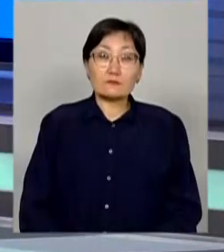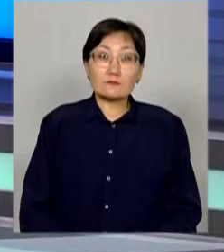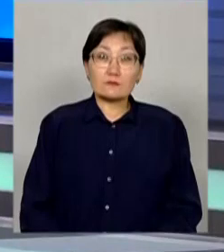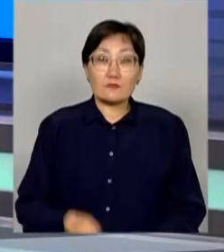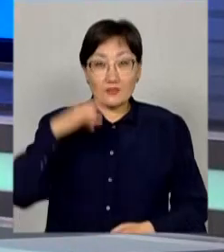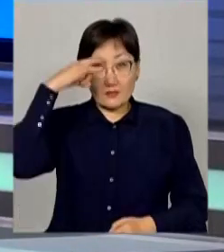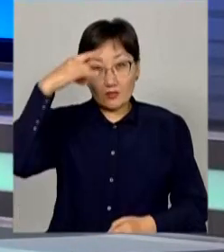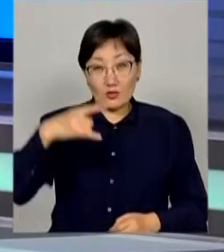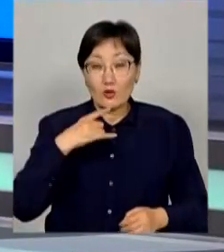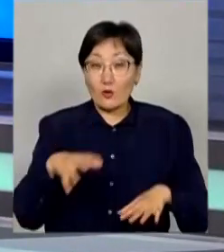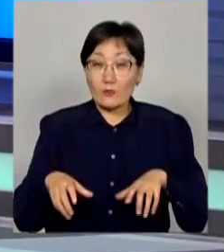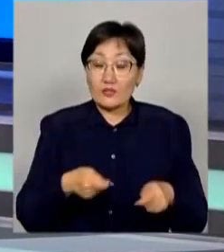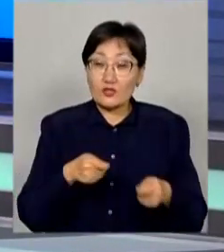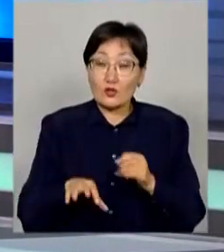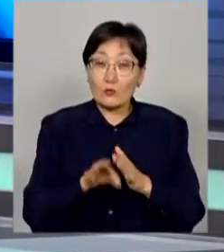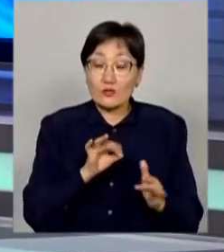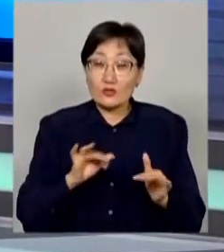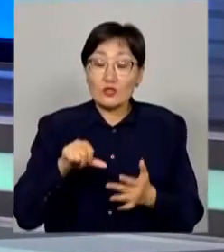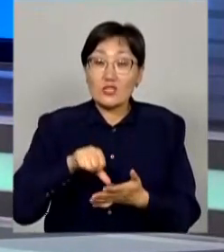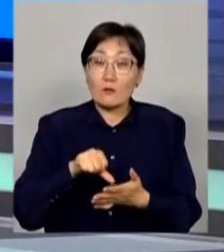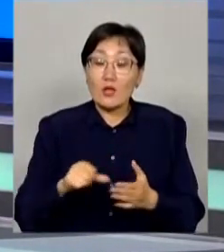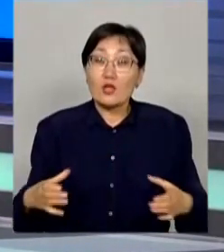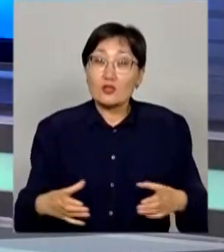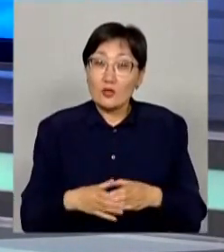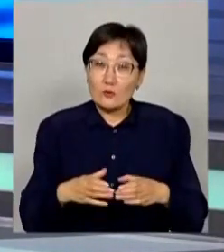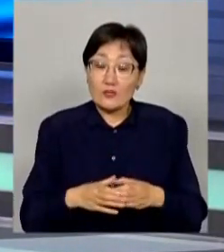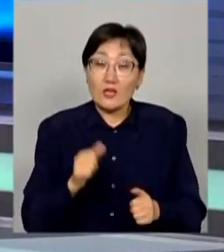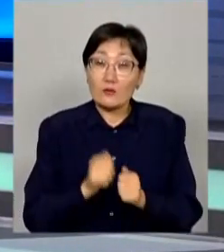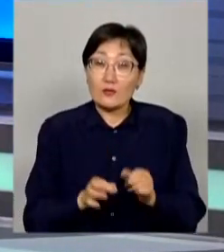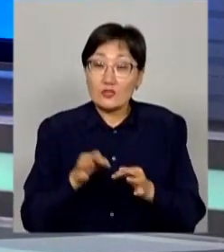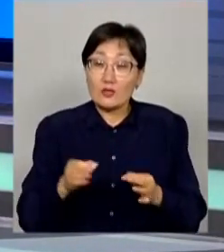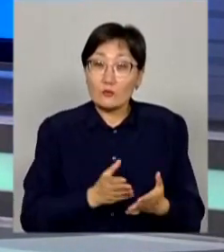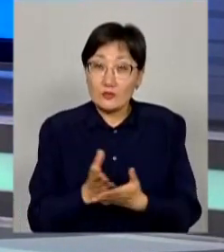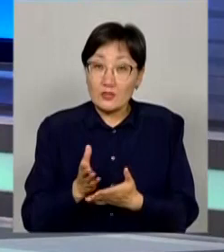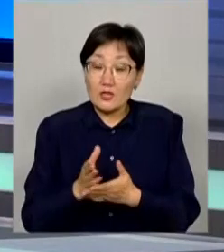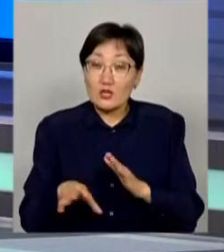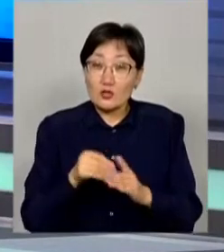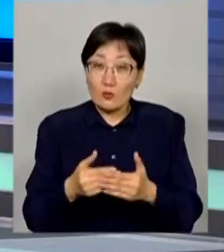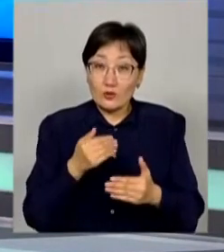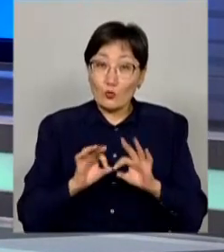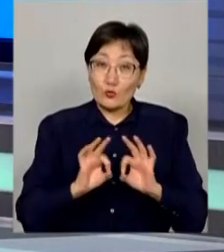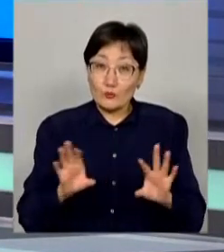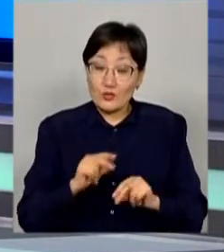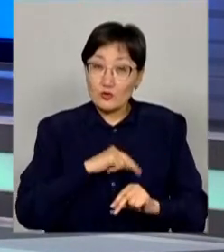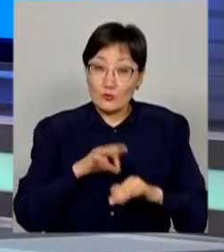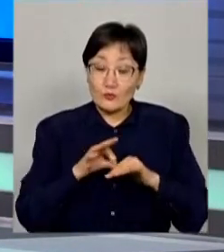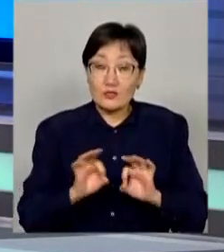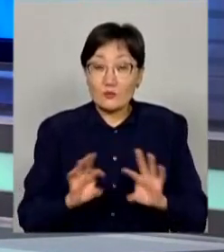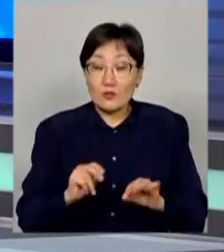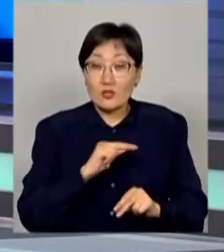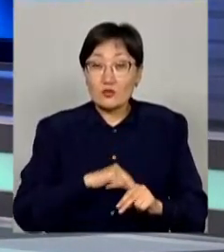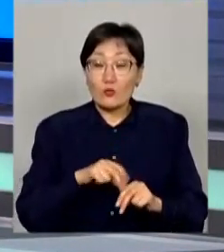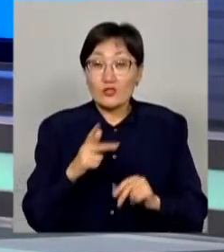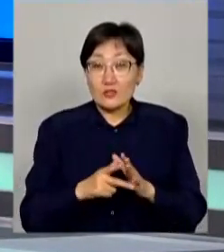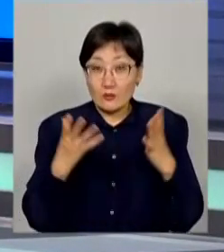ел президенттігіне үміткерлер мен олардың қолдау штабы өңір-өңірді аралап сайлау алды үгіт жүргізіп жатыр насихат жұмысының 18-ші